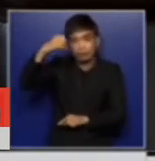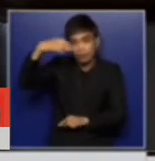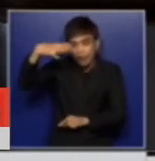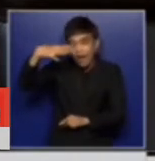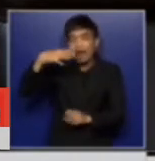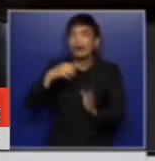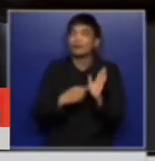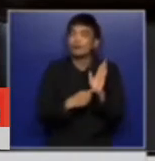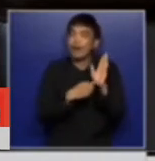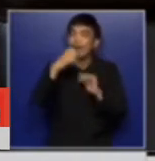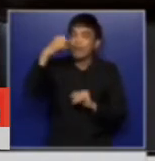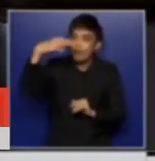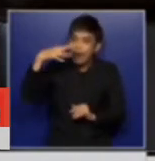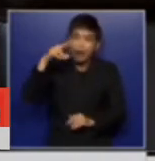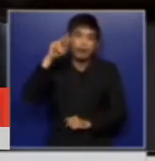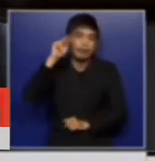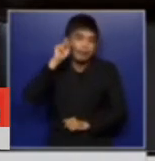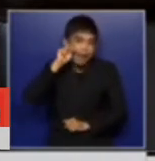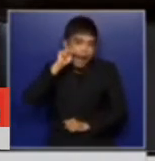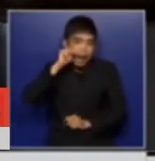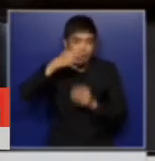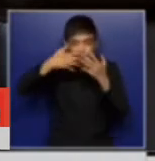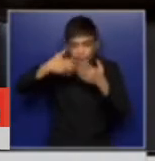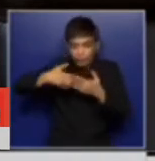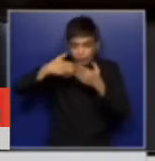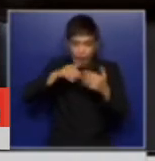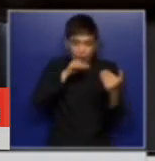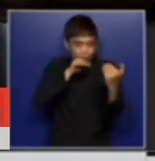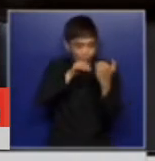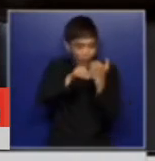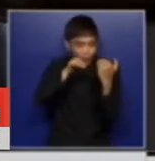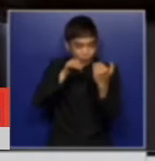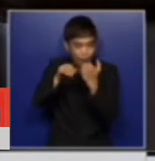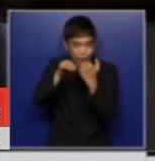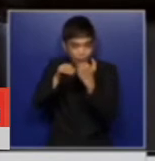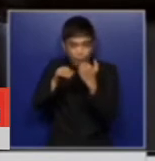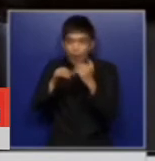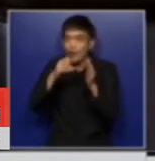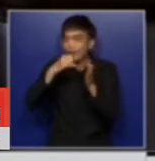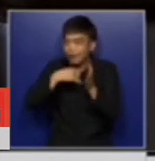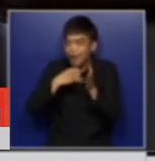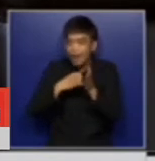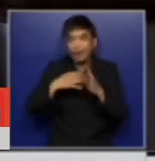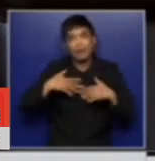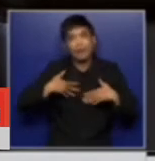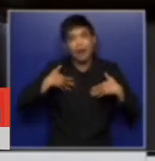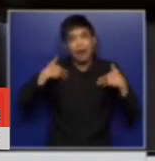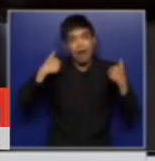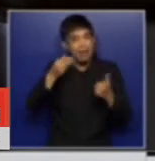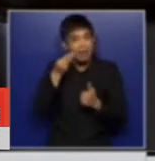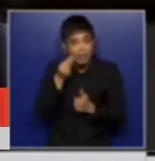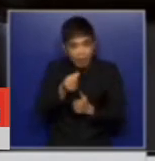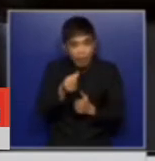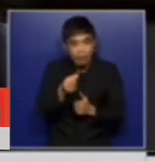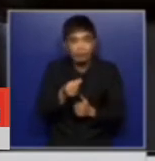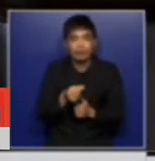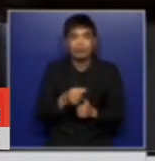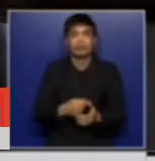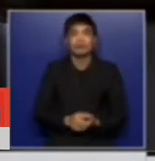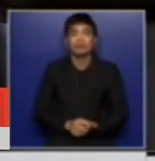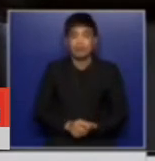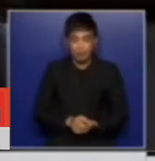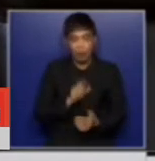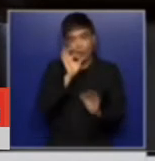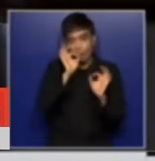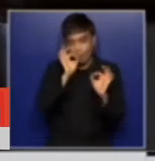ามีน้ำเพื่อใช้ในอุตสาหกรรมเรามีถนนหนทางการคมนาคมสะดวกรวดเร็วซึ่งถือว่าประสบความ